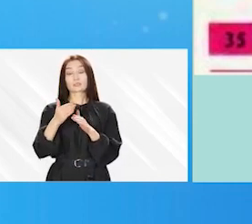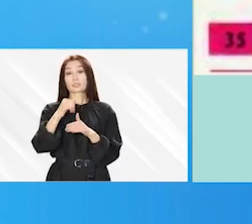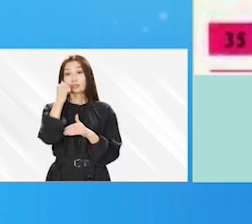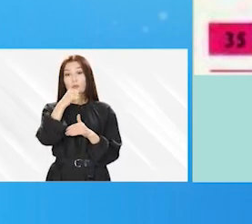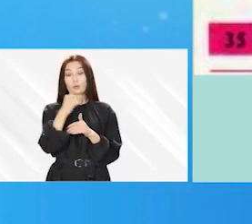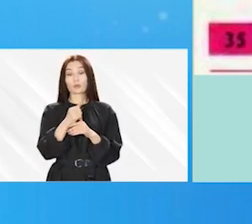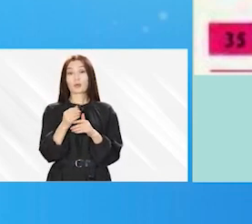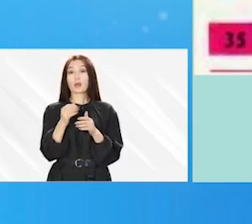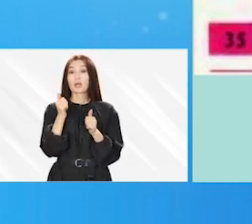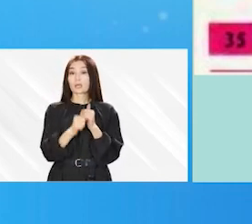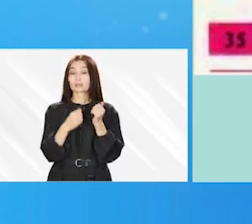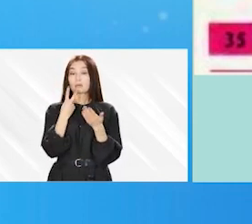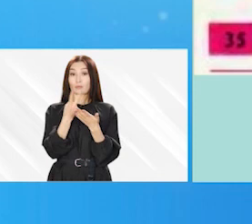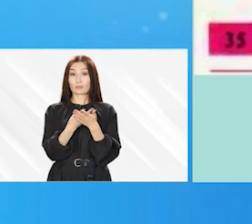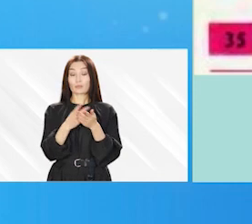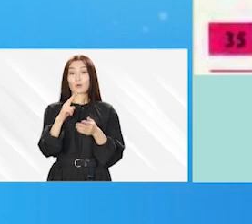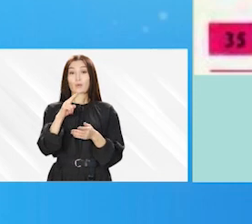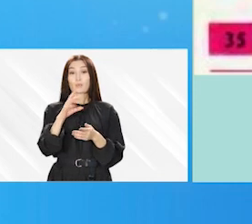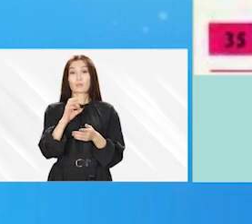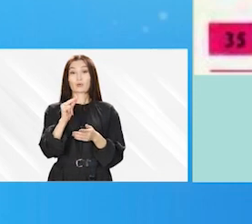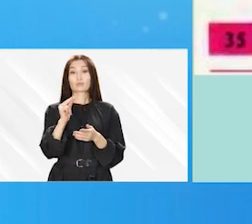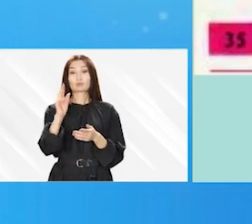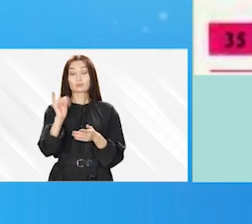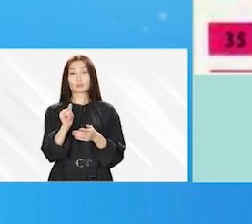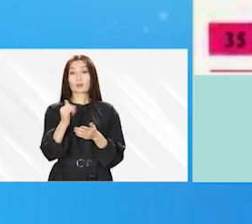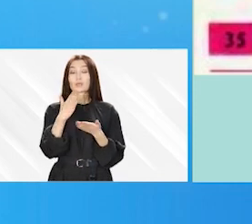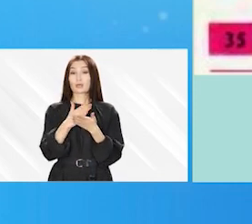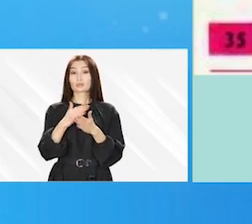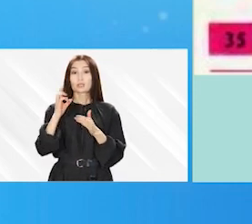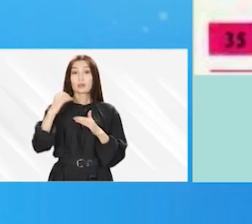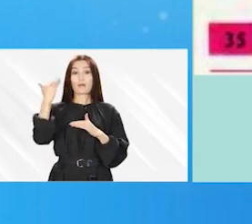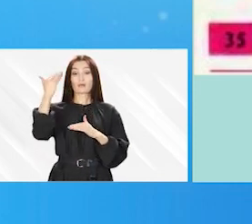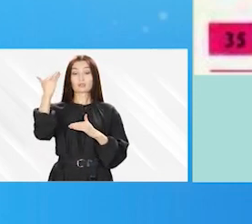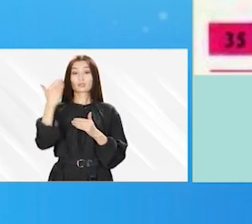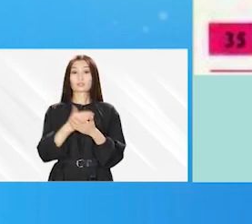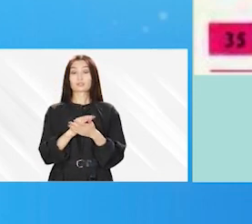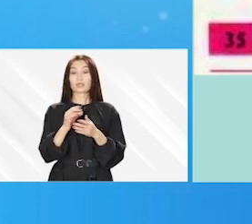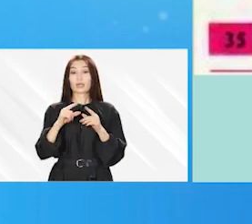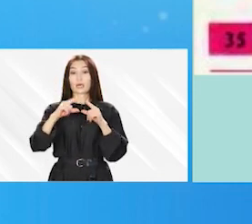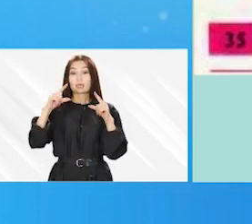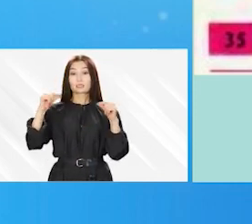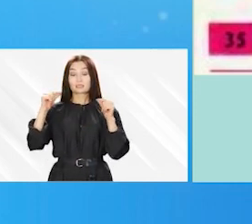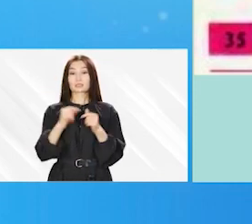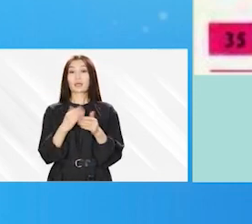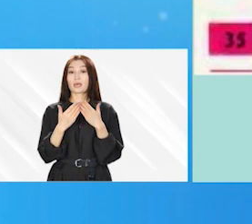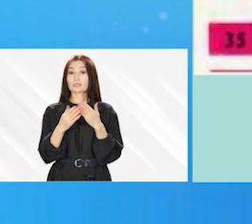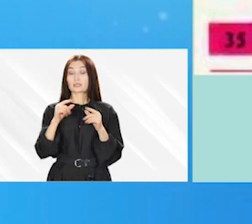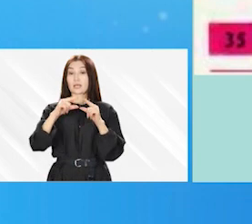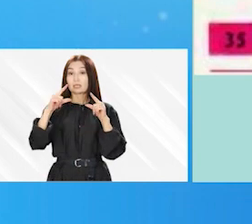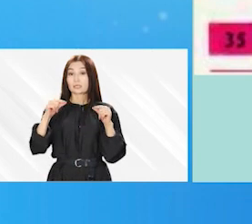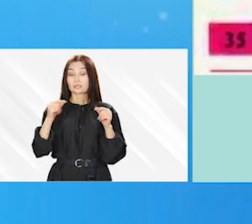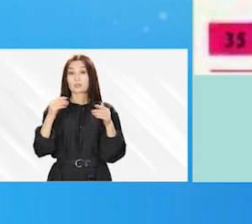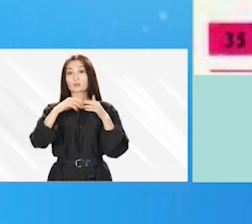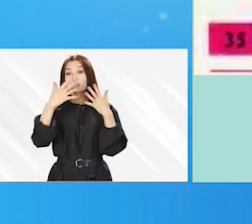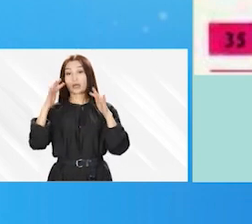них увидим почку находящуюся на вершине и почки и сидящие в пазухах листьев если листья уже